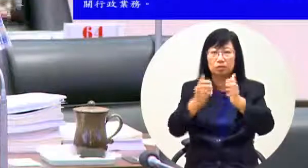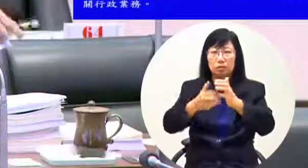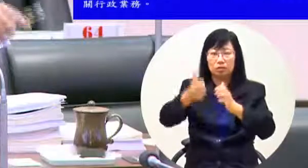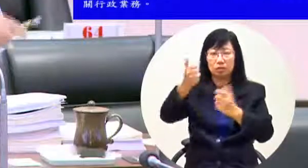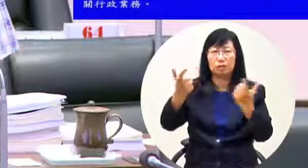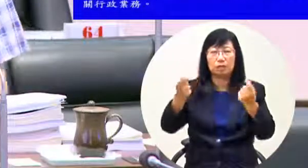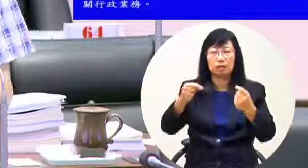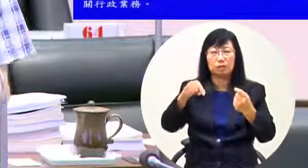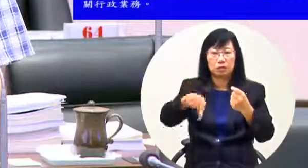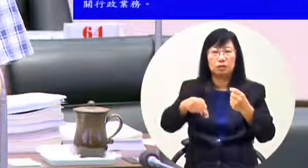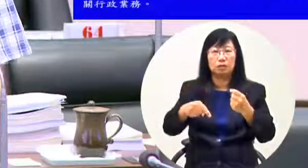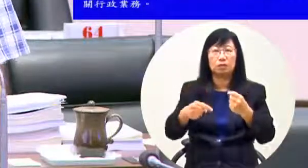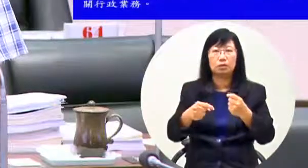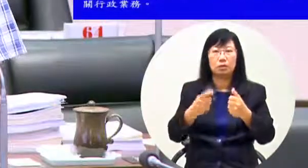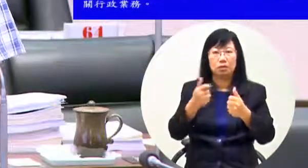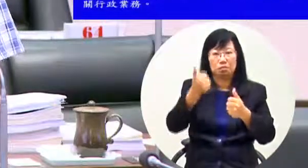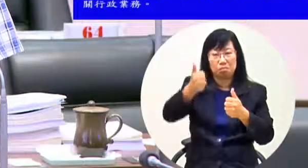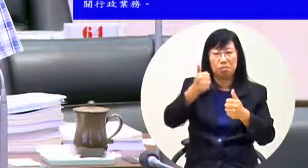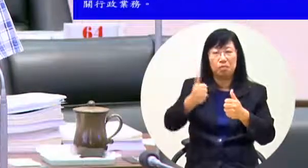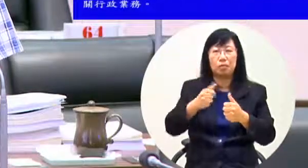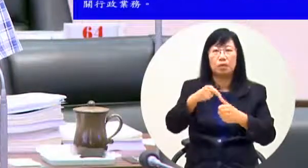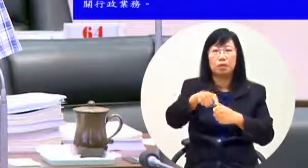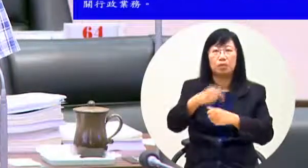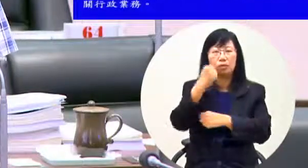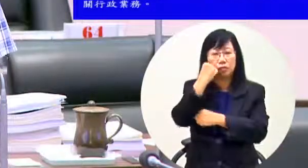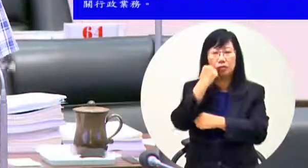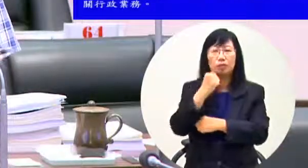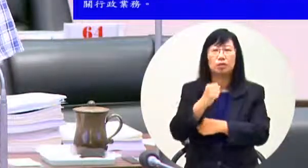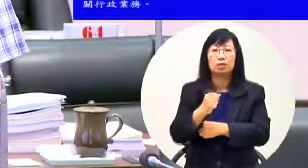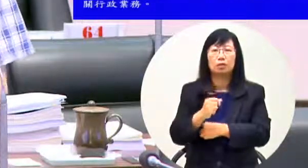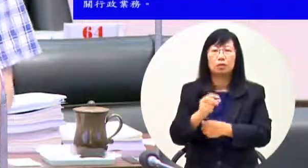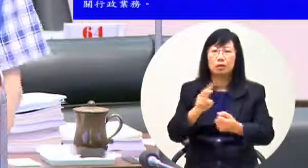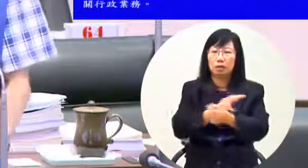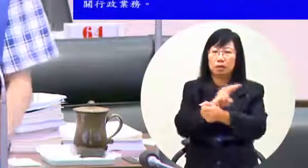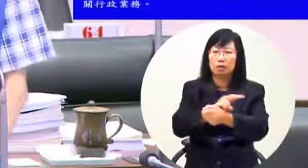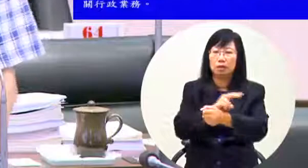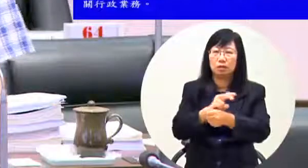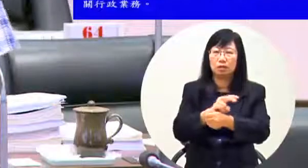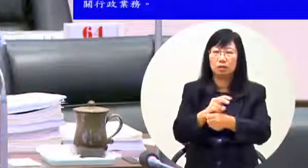林仁义副市长，也被骂得臭头。